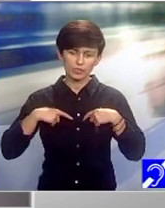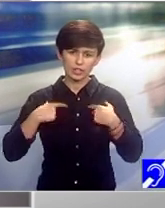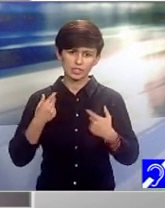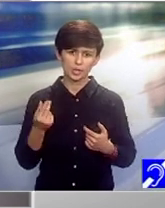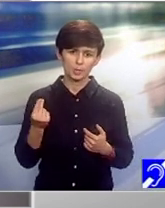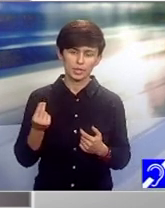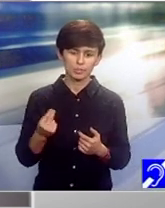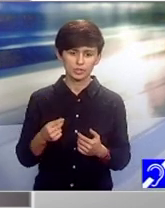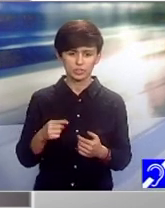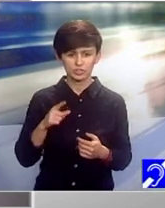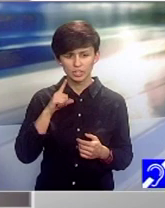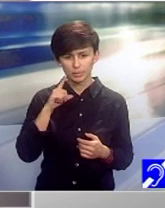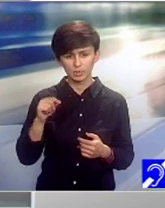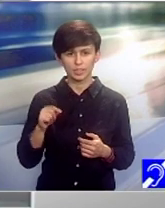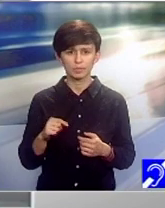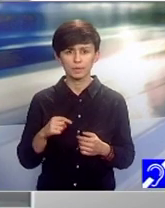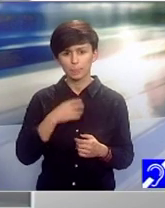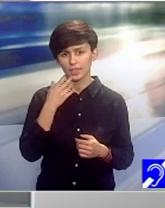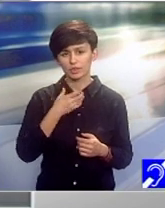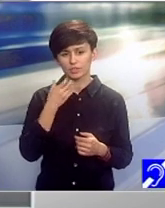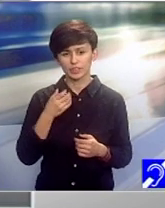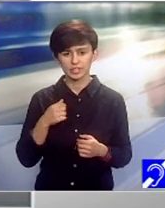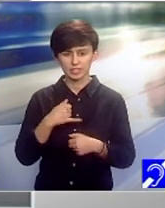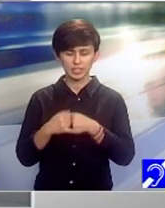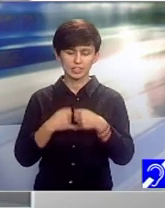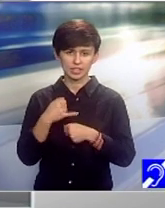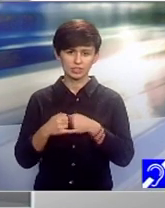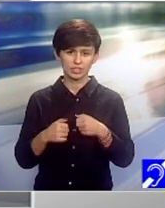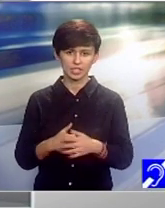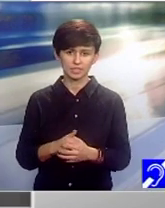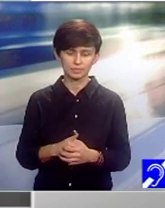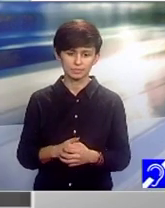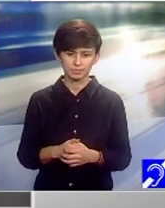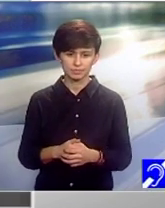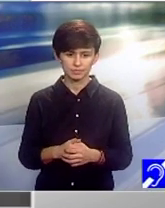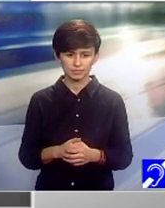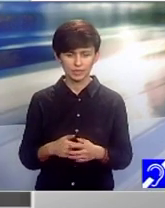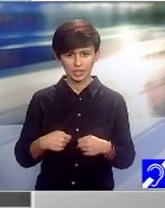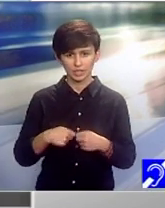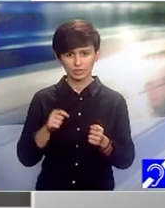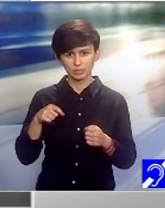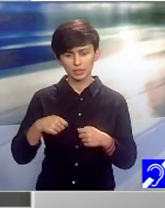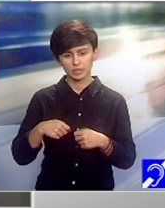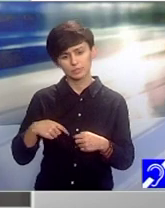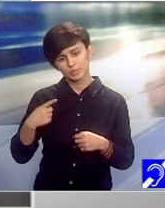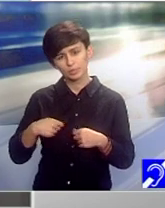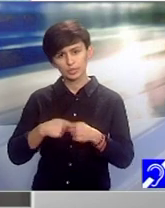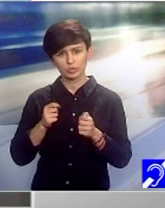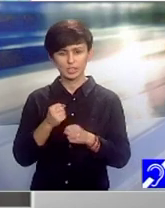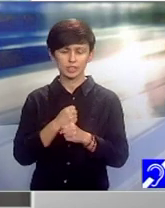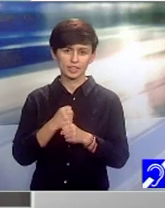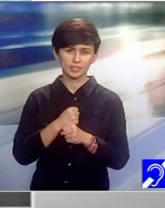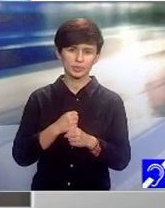mergem la acele conferințe internaționale. Acum, dacă e să tragi linie, după toată această experiență, toată